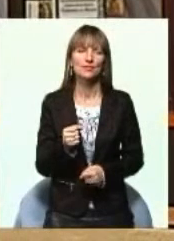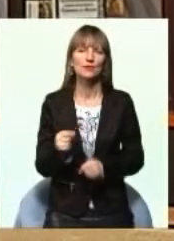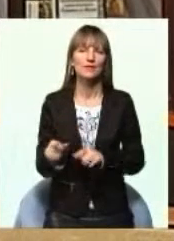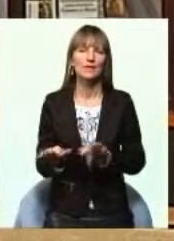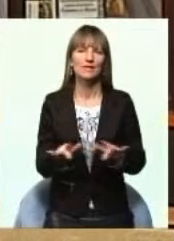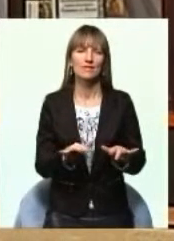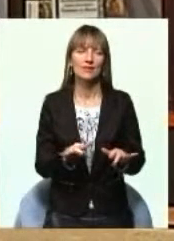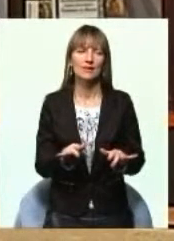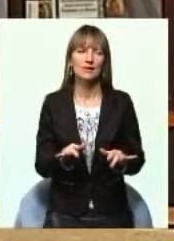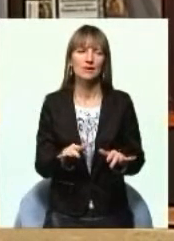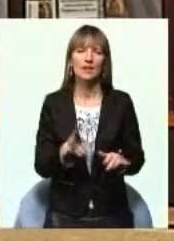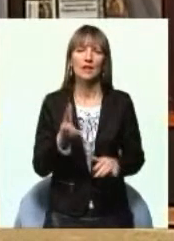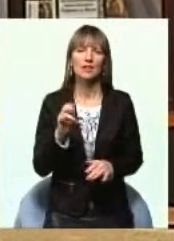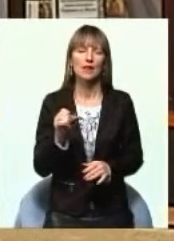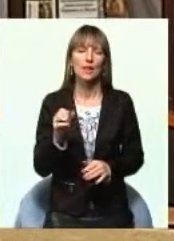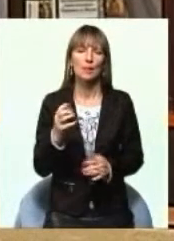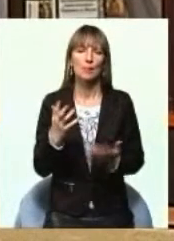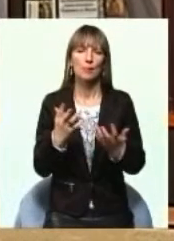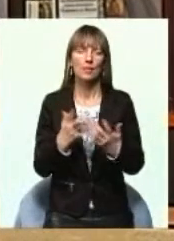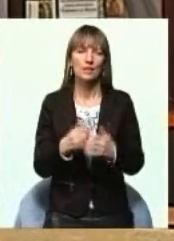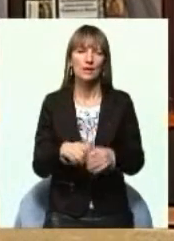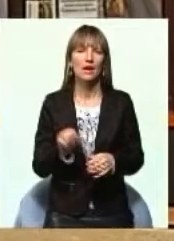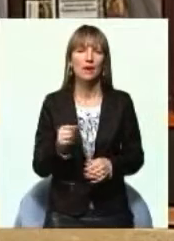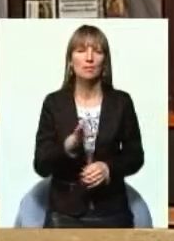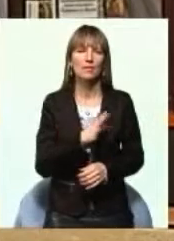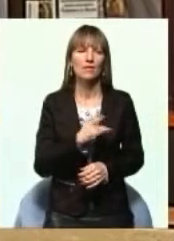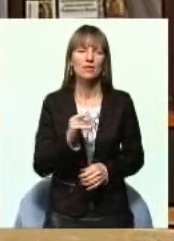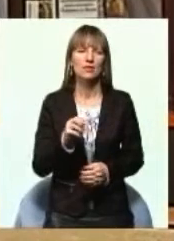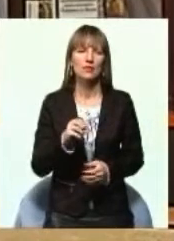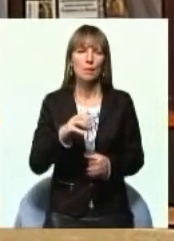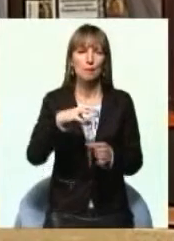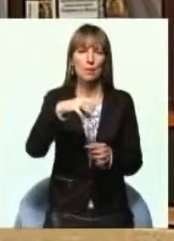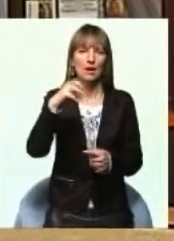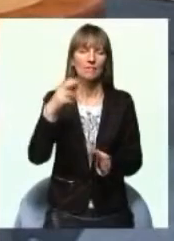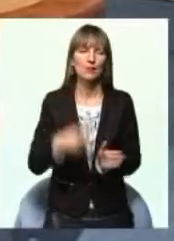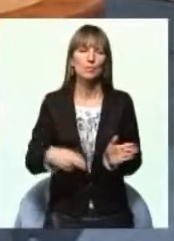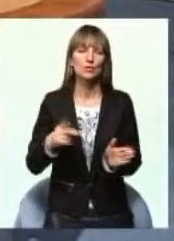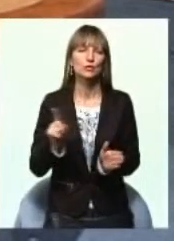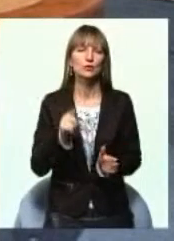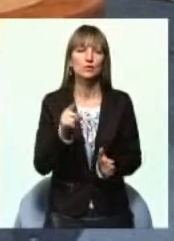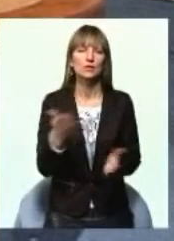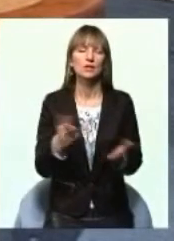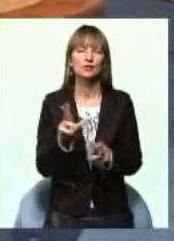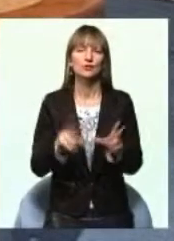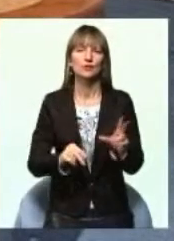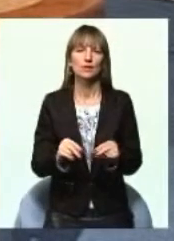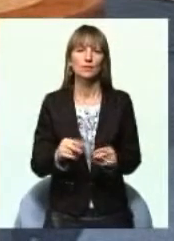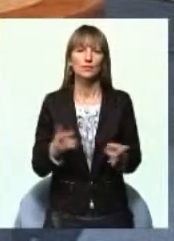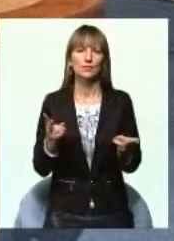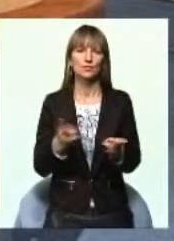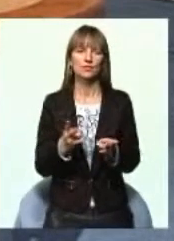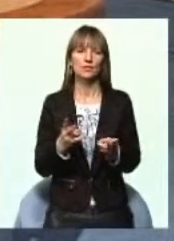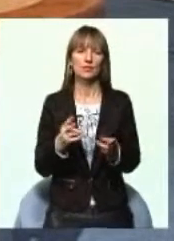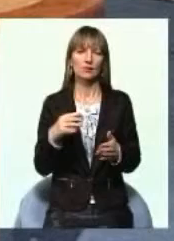двигались на более, не механическом, а более, как бы, бывает даже на паровых поездах. А що ти, як ти вважаєш, чи варто